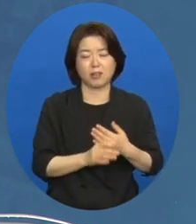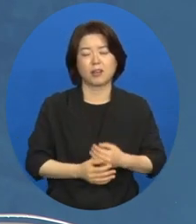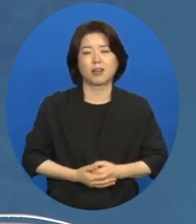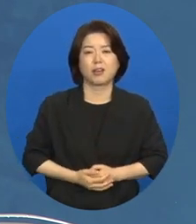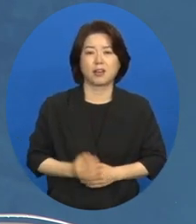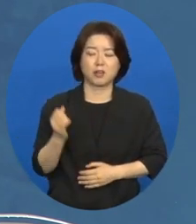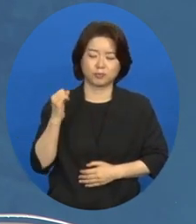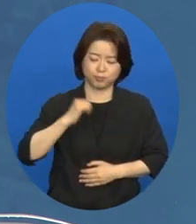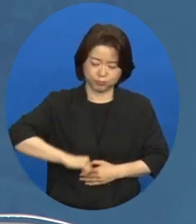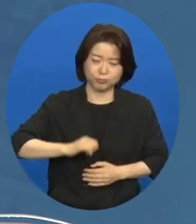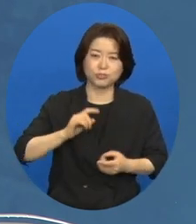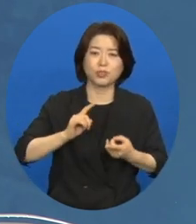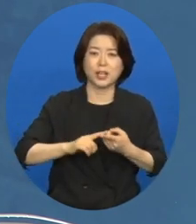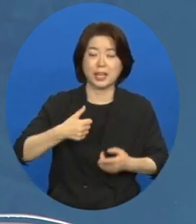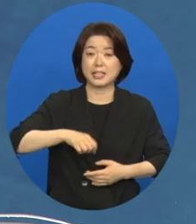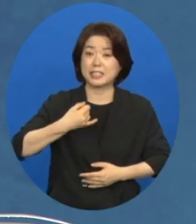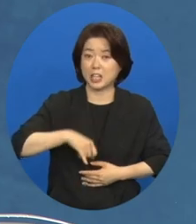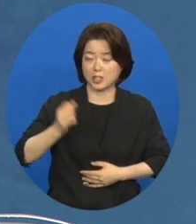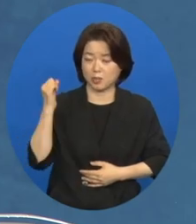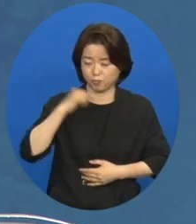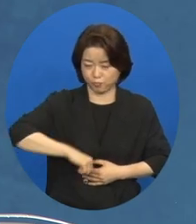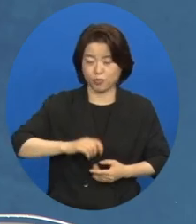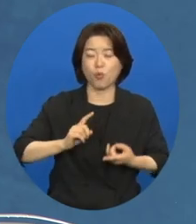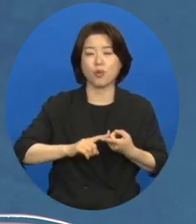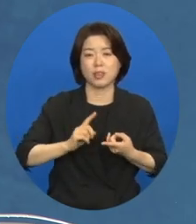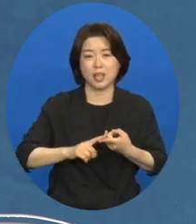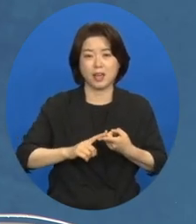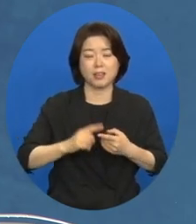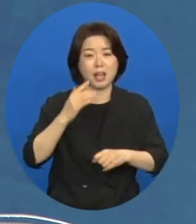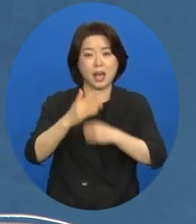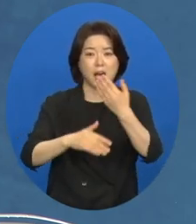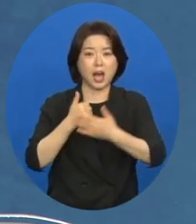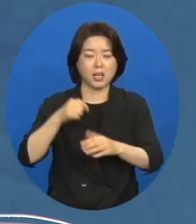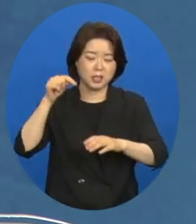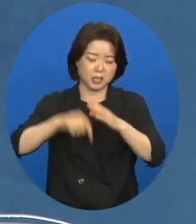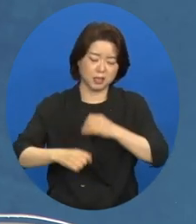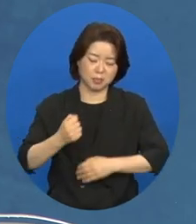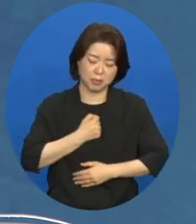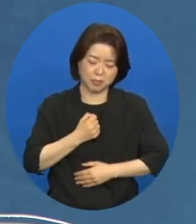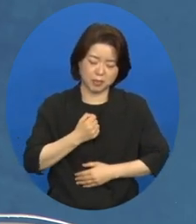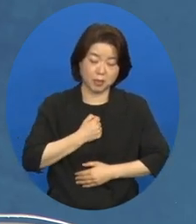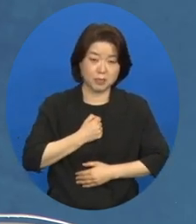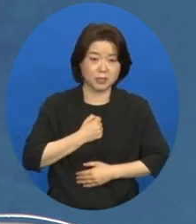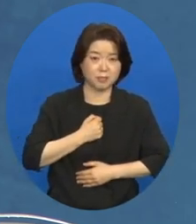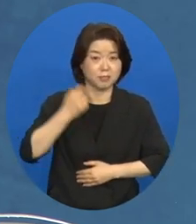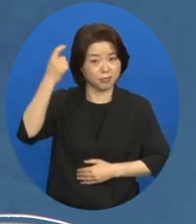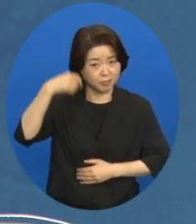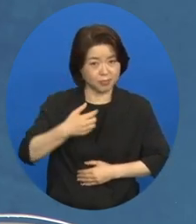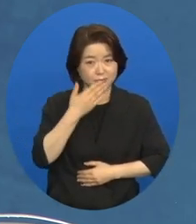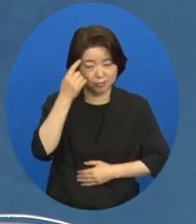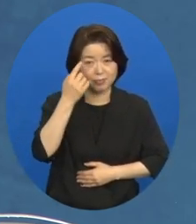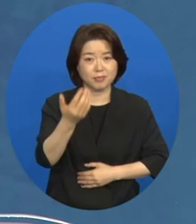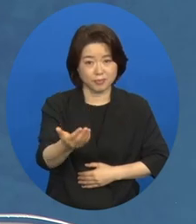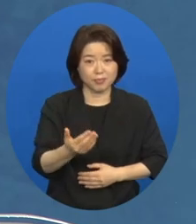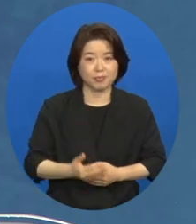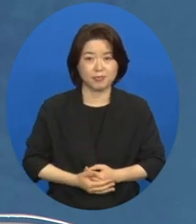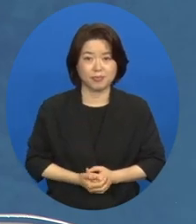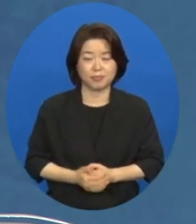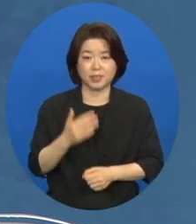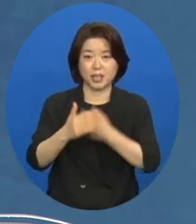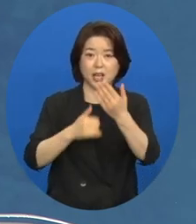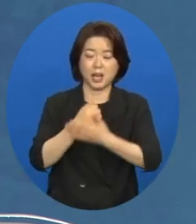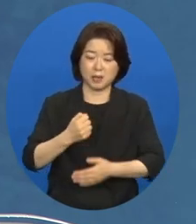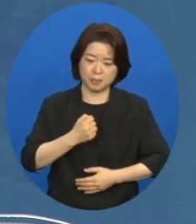불순종에 대한, 자녀의 불순종에 대한 하나님의 깊은 탄식이 여러분 느껴지십니까? 하나님의